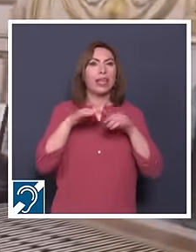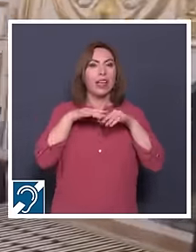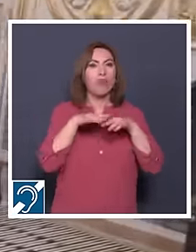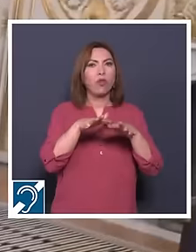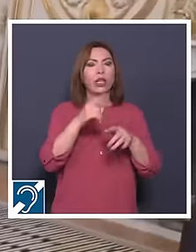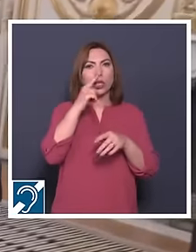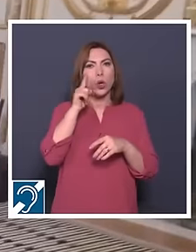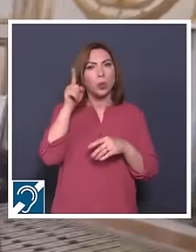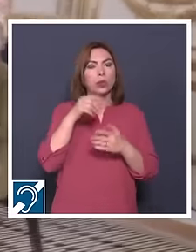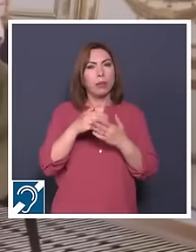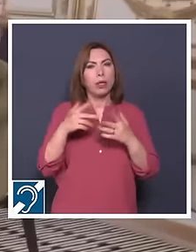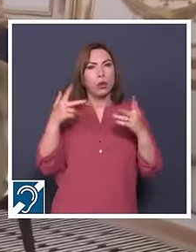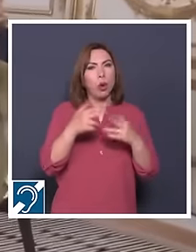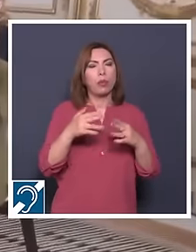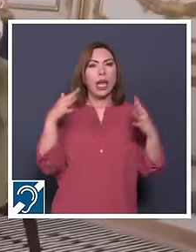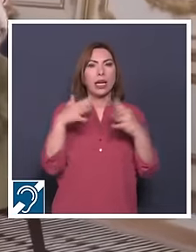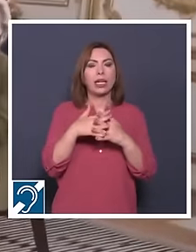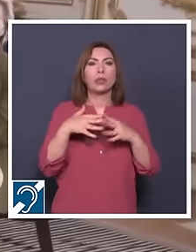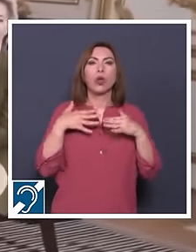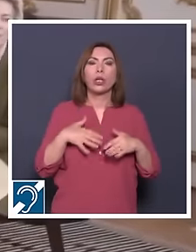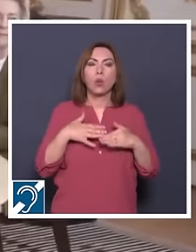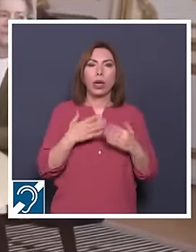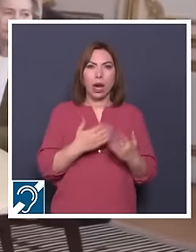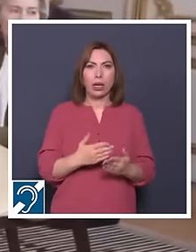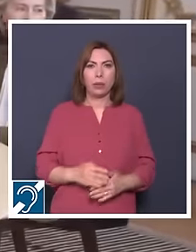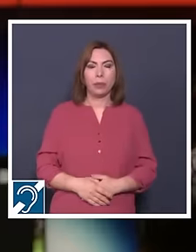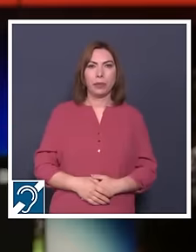influența asupra Rusiei pentru a opri războiul din Ucraina.